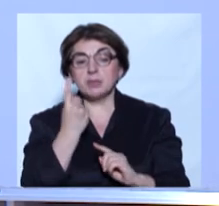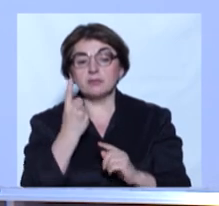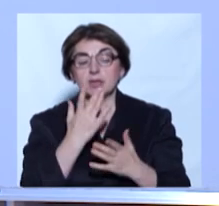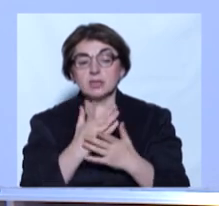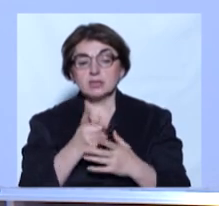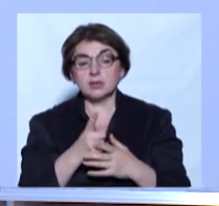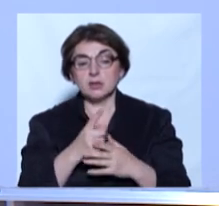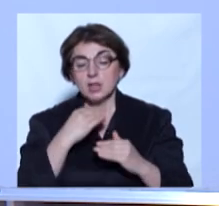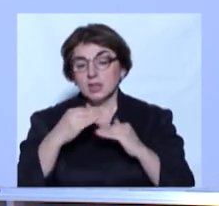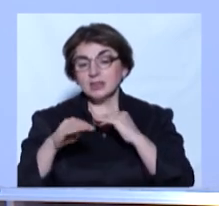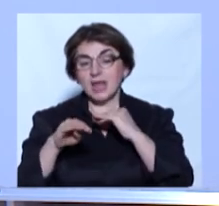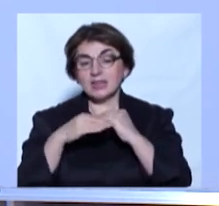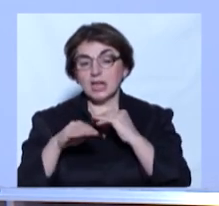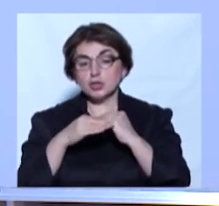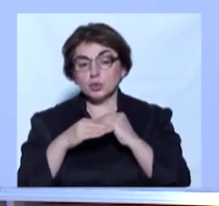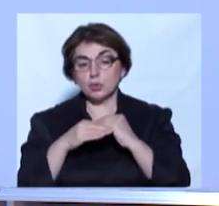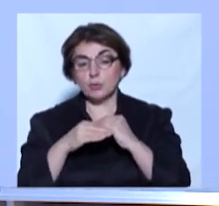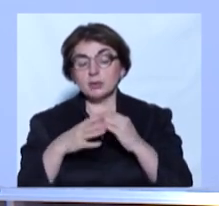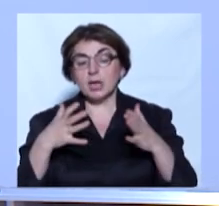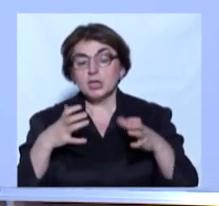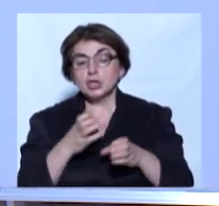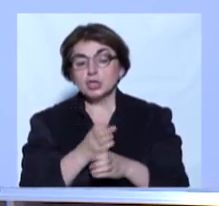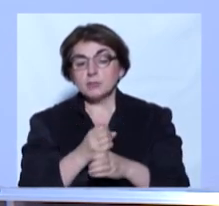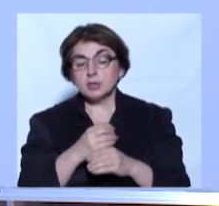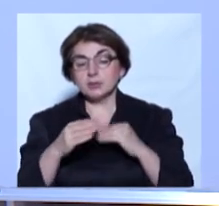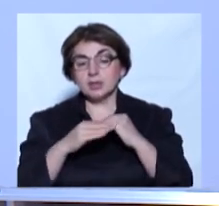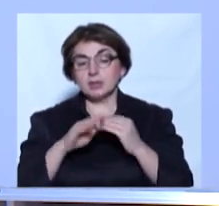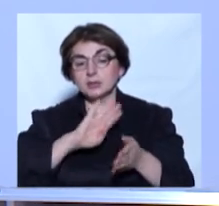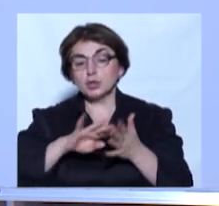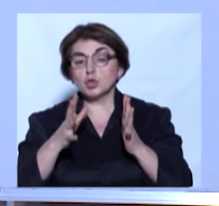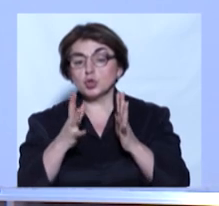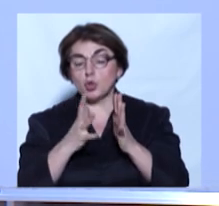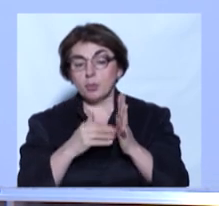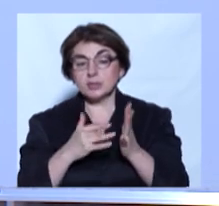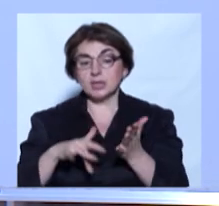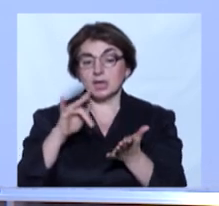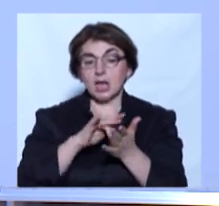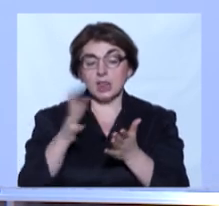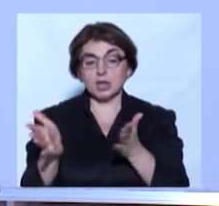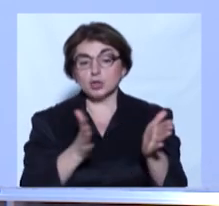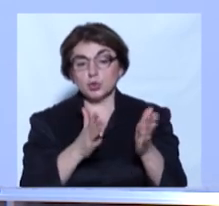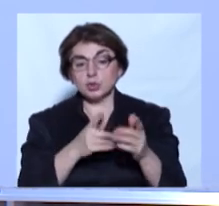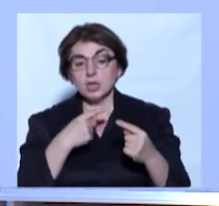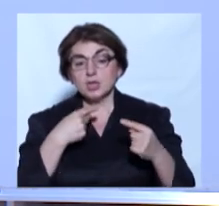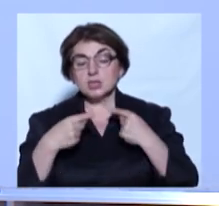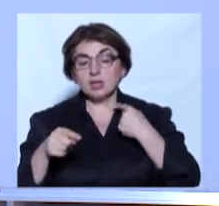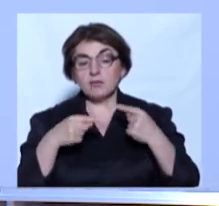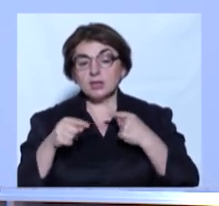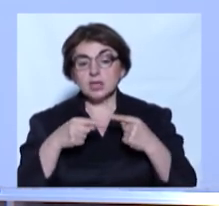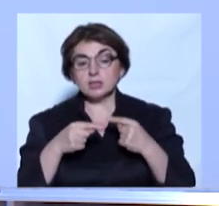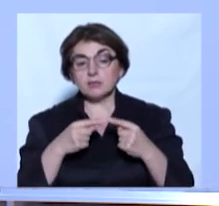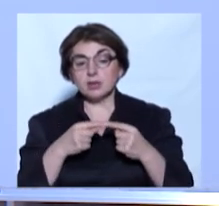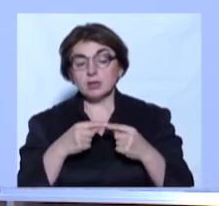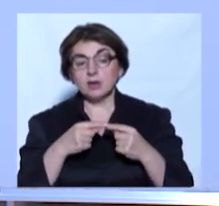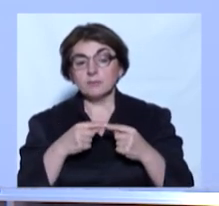არის თანასწორობა და შემცირება უთანასწორობის სოფელსა და ქალაქ შორის, გენდერული და სხვა ტიპის უთანასწორობის,